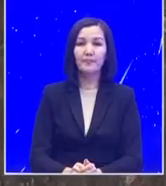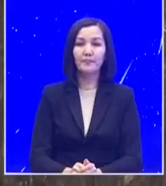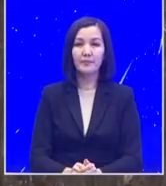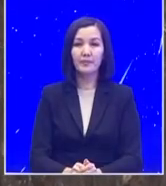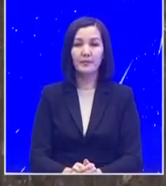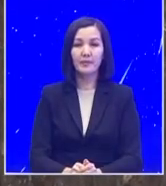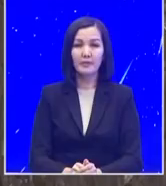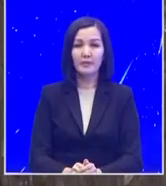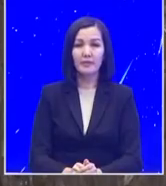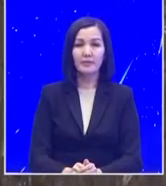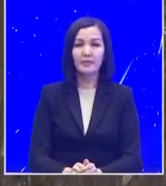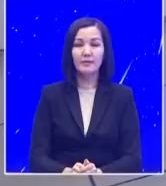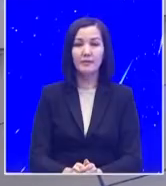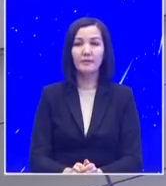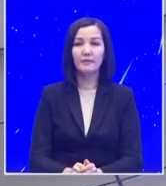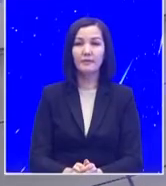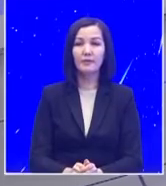телеарнасы, Талдықорған.